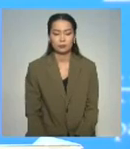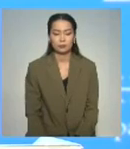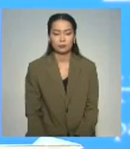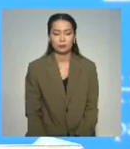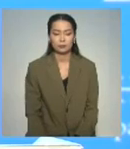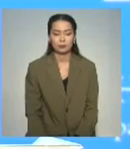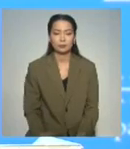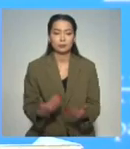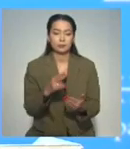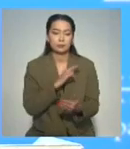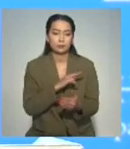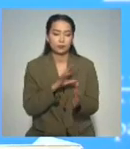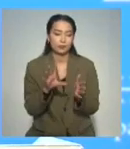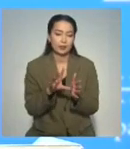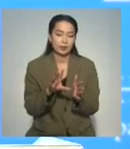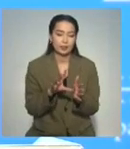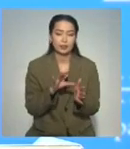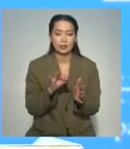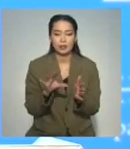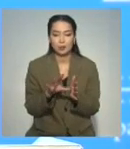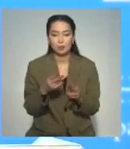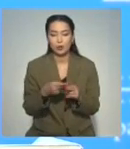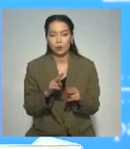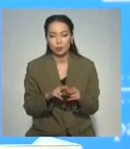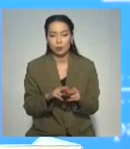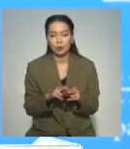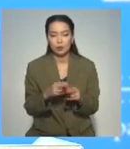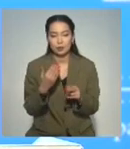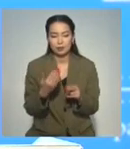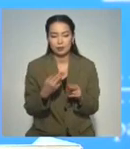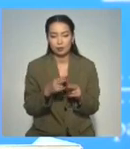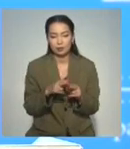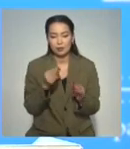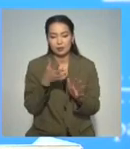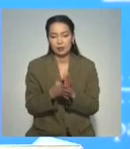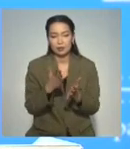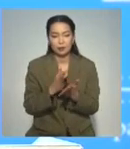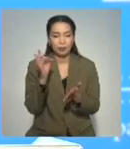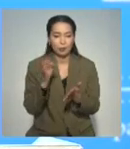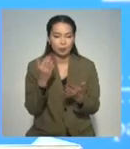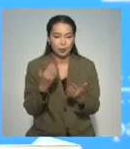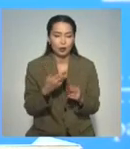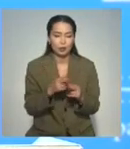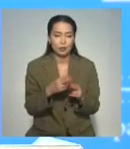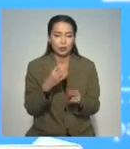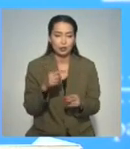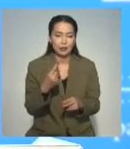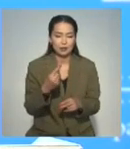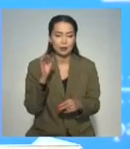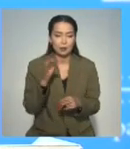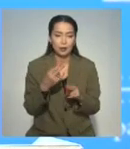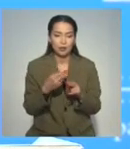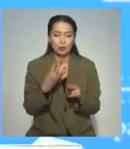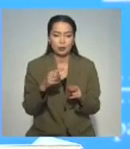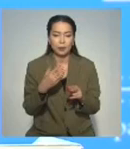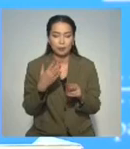В структуре тарифов за электроэнергию 30,9% составляют затраты энергопередающих и 4,1%